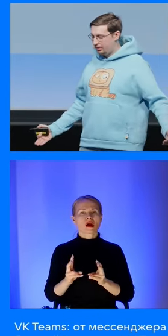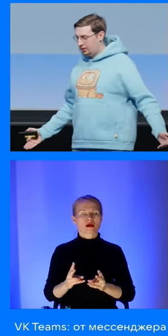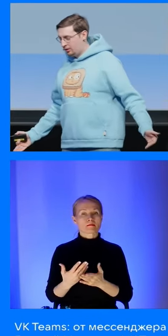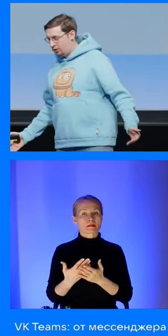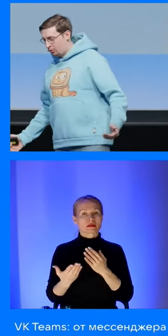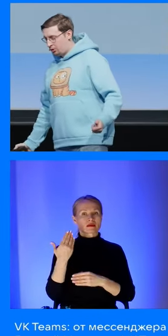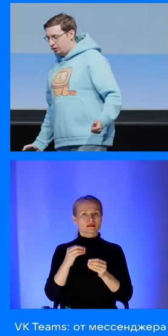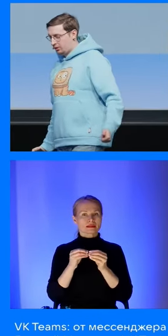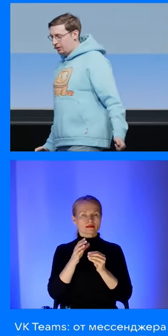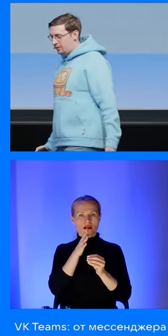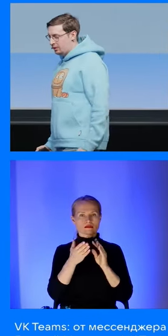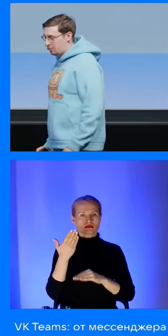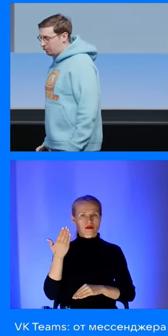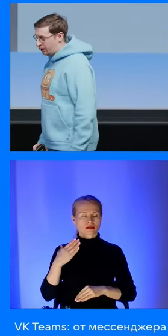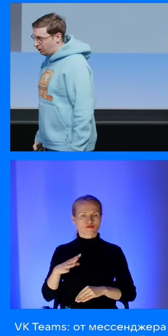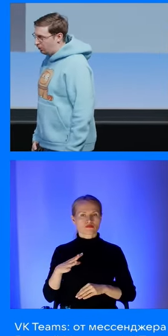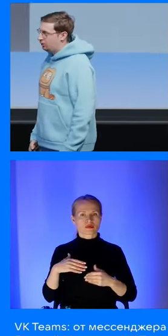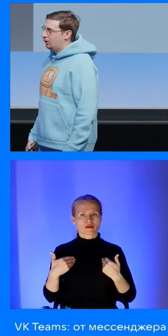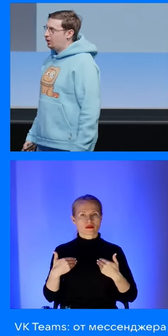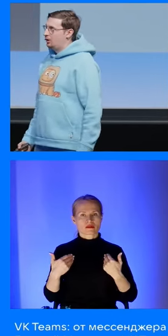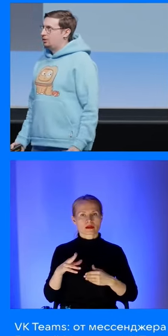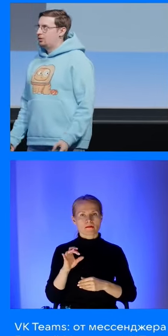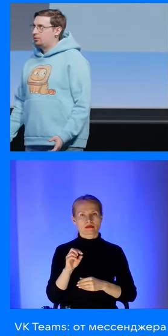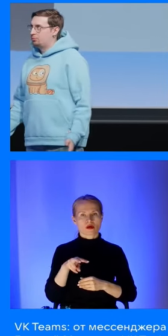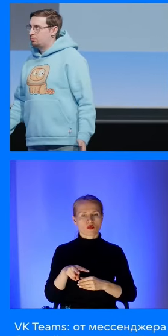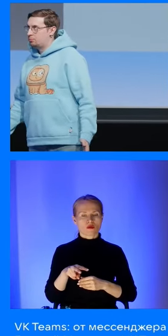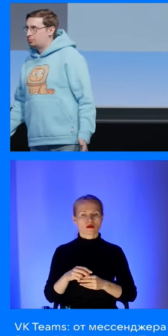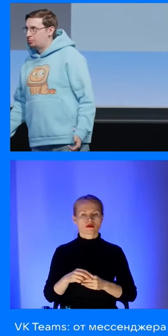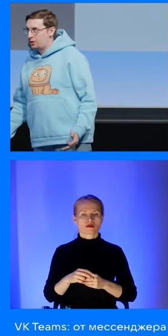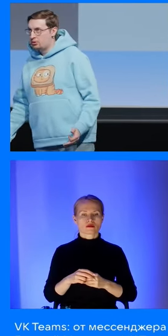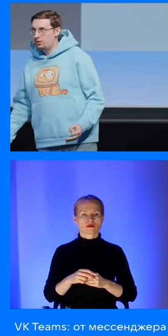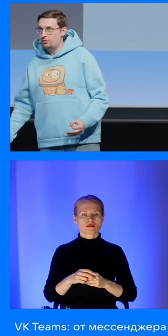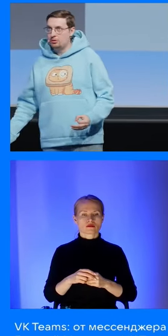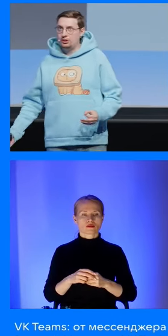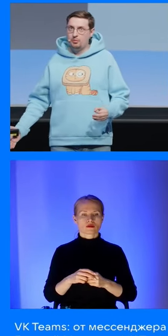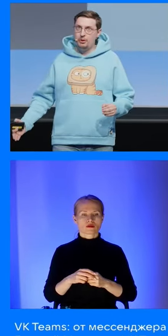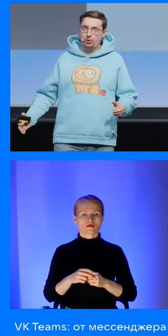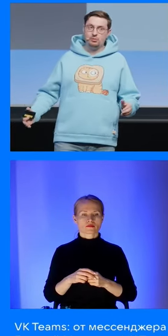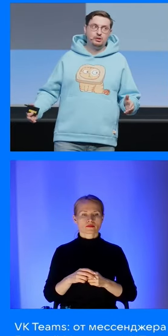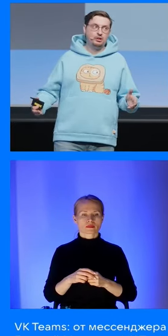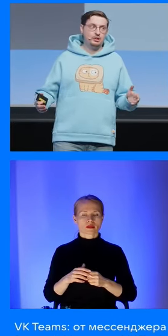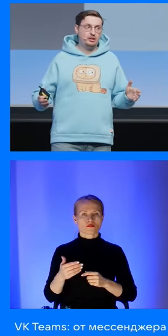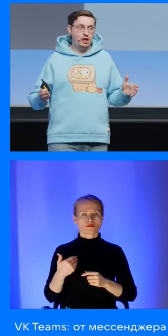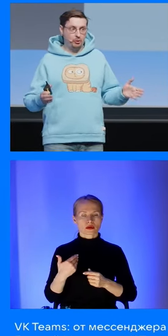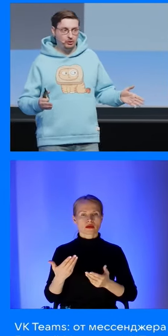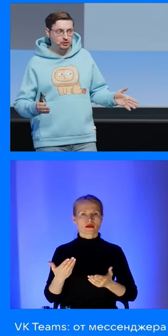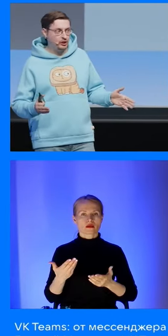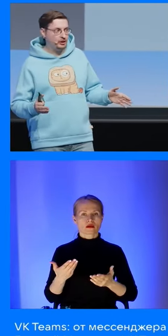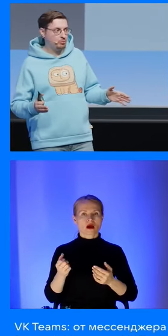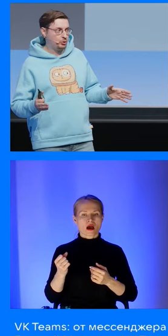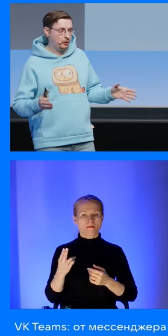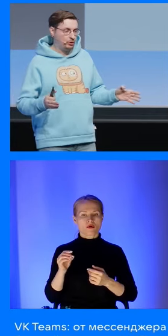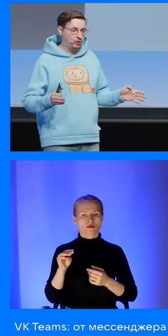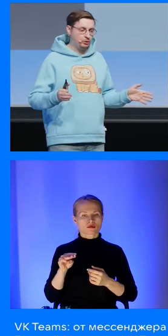назад нужен какой-то эффективный протокол. По сути, мы берем iProto,